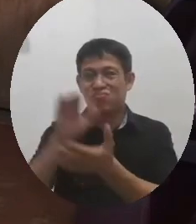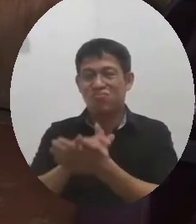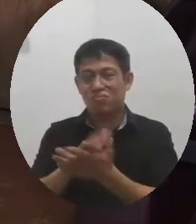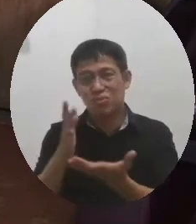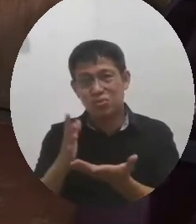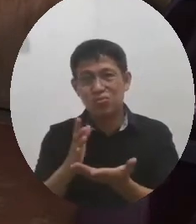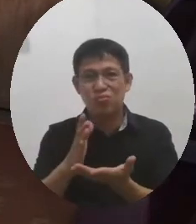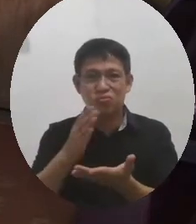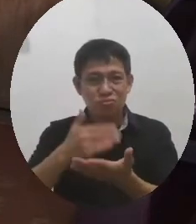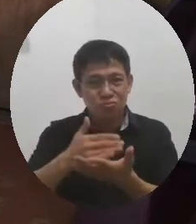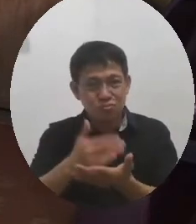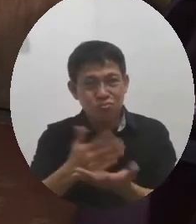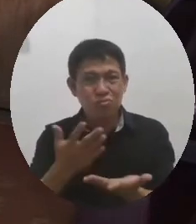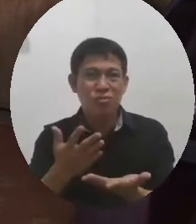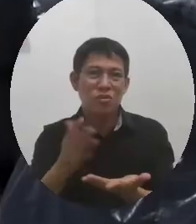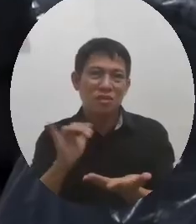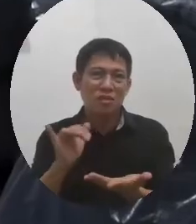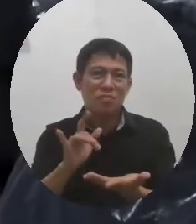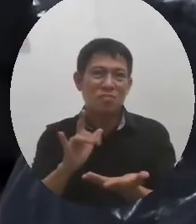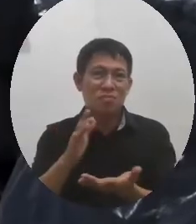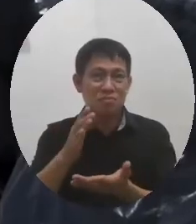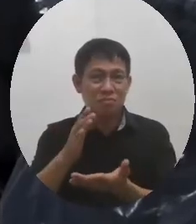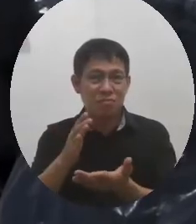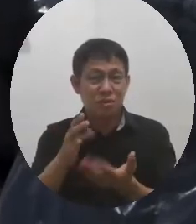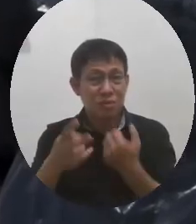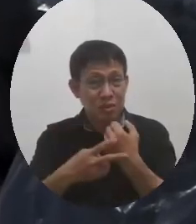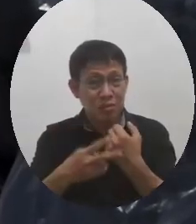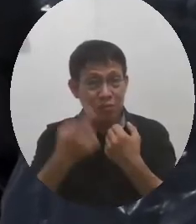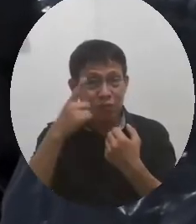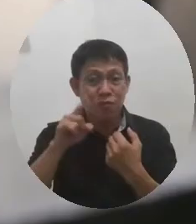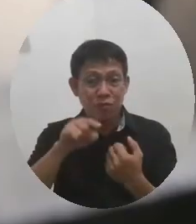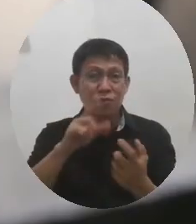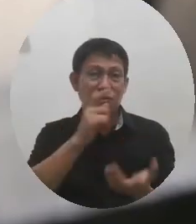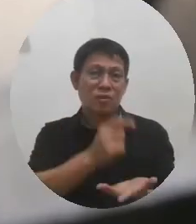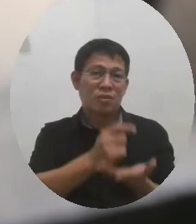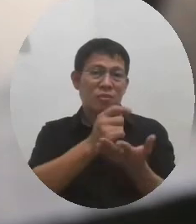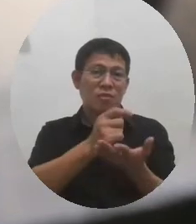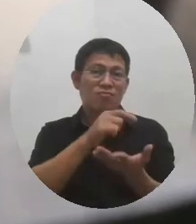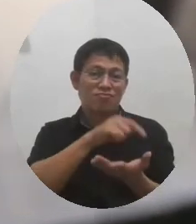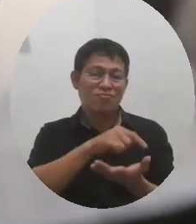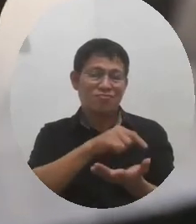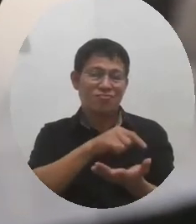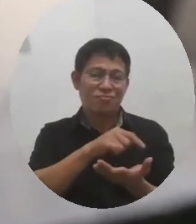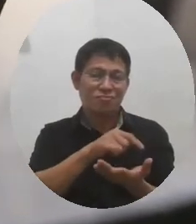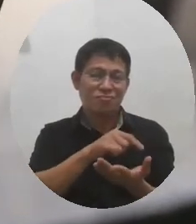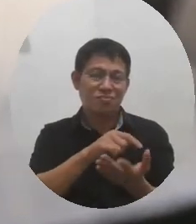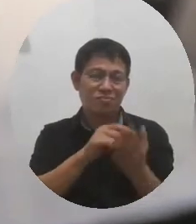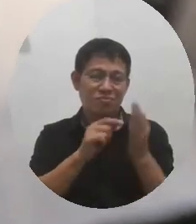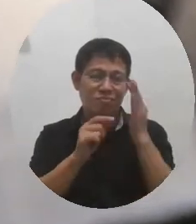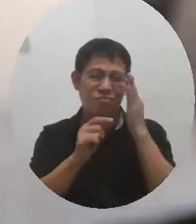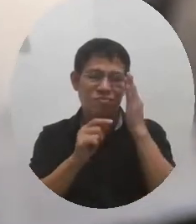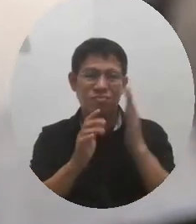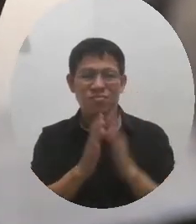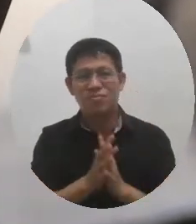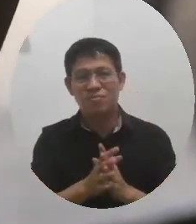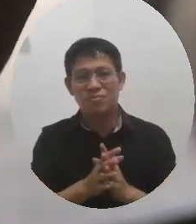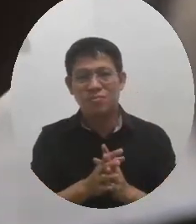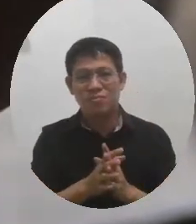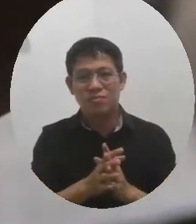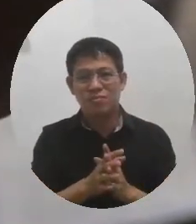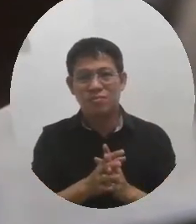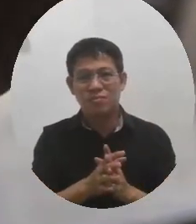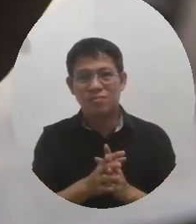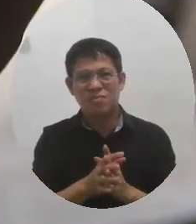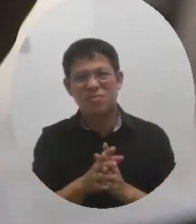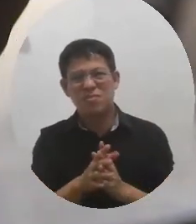makatulong po sa therapy niya. So ayun, kaya minsan hindi ko masabi na may pang-therapy kasi nga pag kunyari